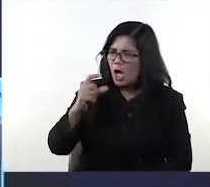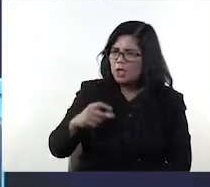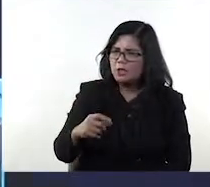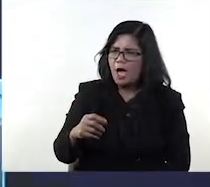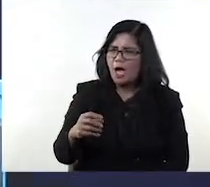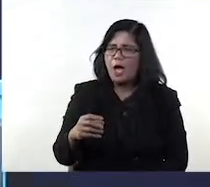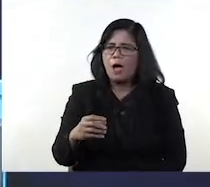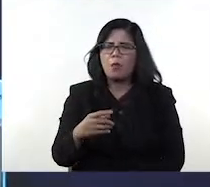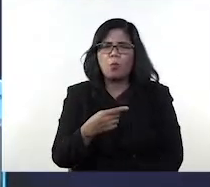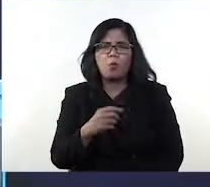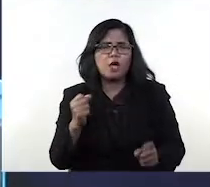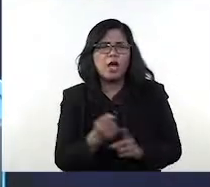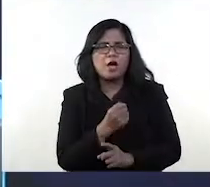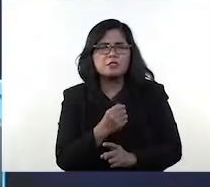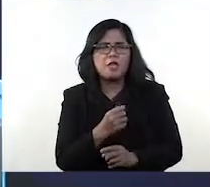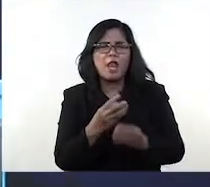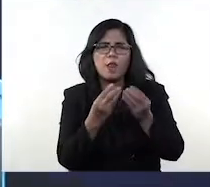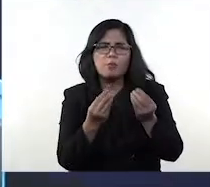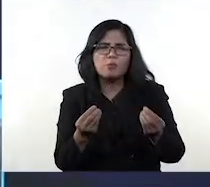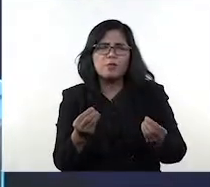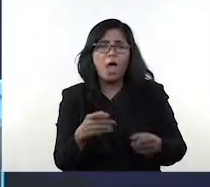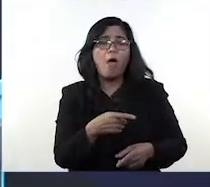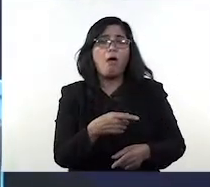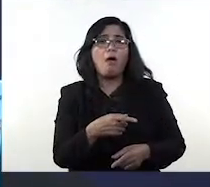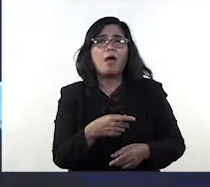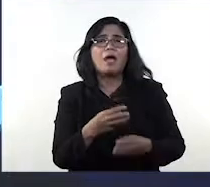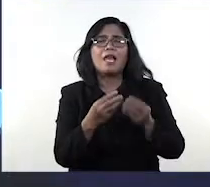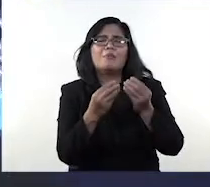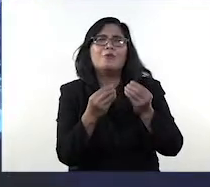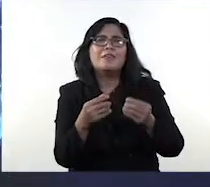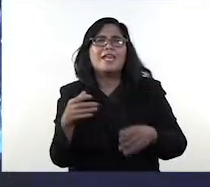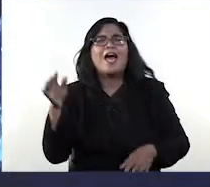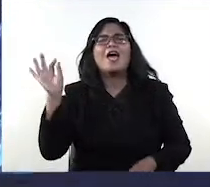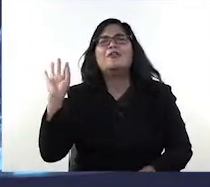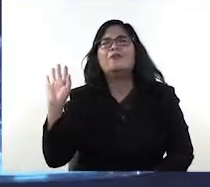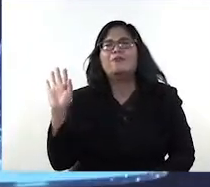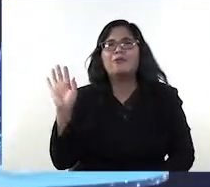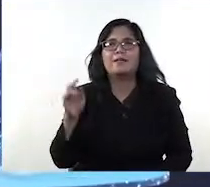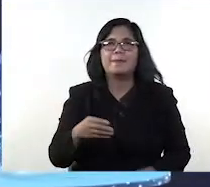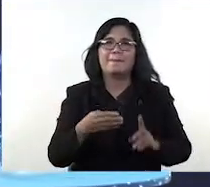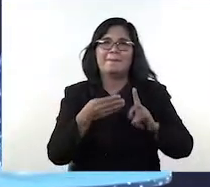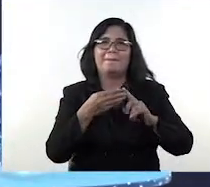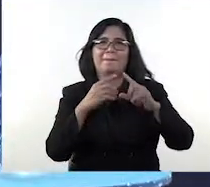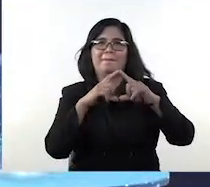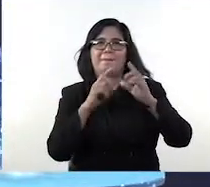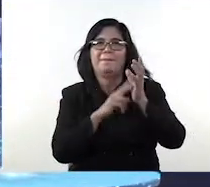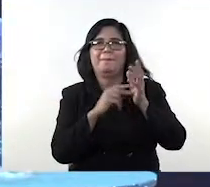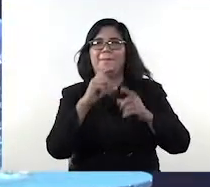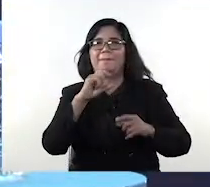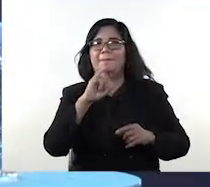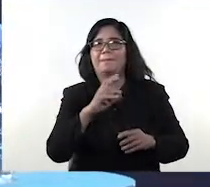lembut aja eh nggak tahunya hahaha kelembutan aduh Hahaha iya